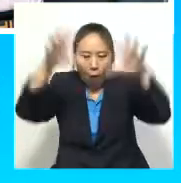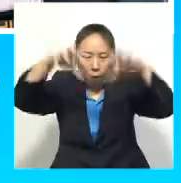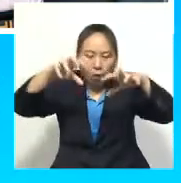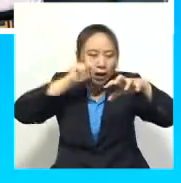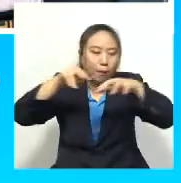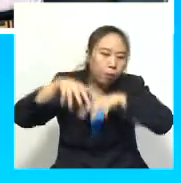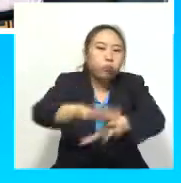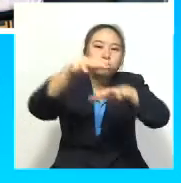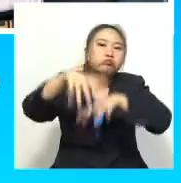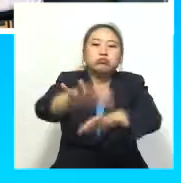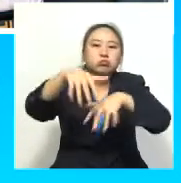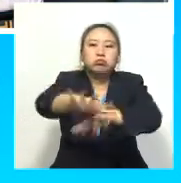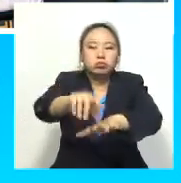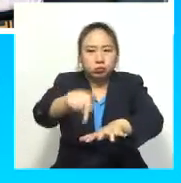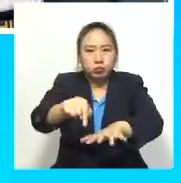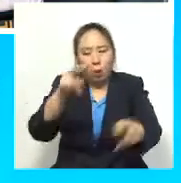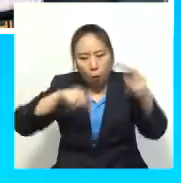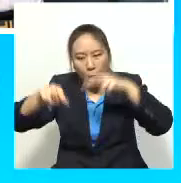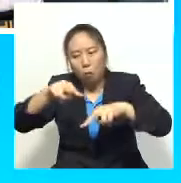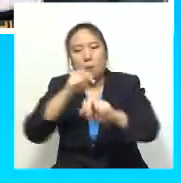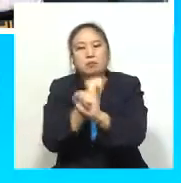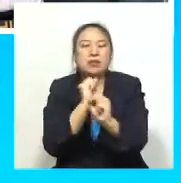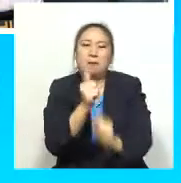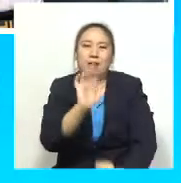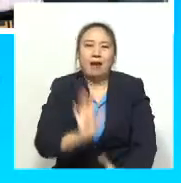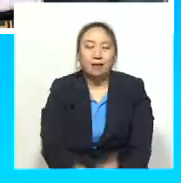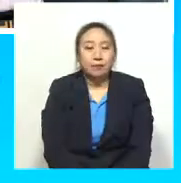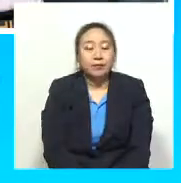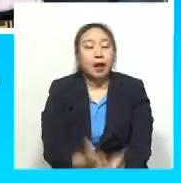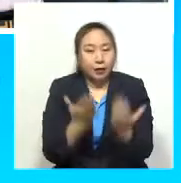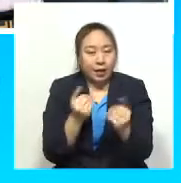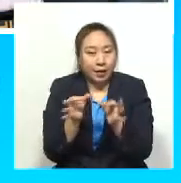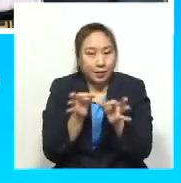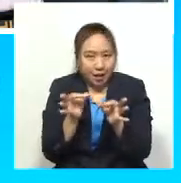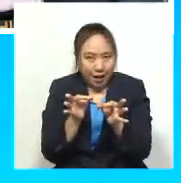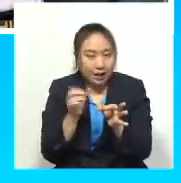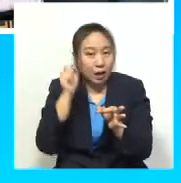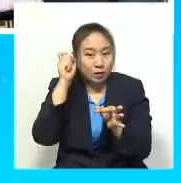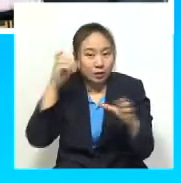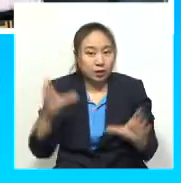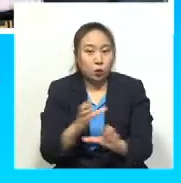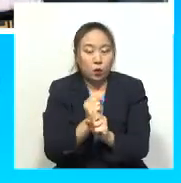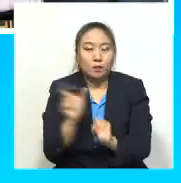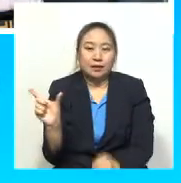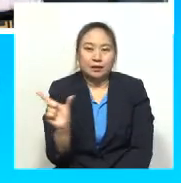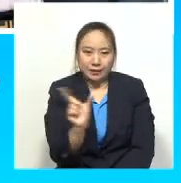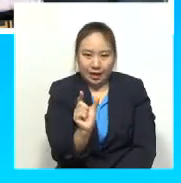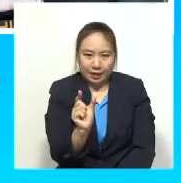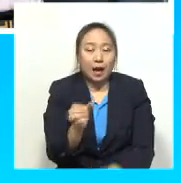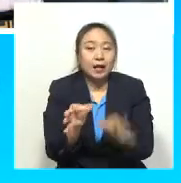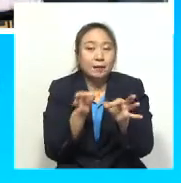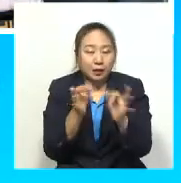ากลงมาตรงนี้นะครับ ค่ะถ้าอย่างนั้นขออนุญาตทำความเข้าใจแล้วก็สรุปสั้นๆเพื่อให้พี่น้องประชาชนในพื้นที่เข้าใ